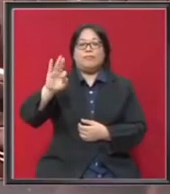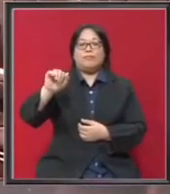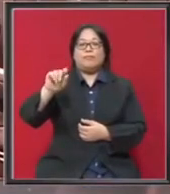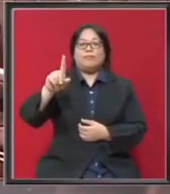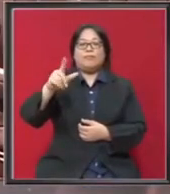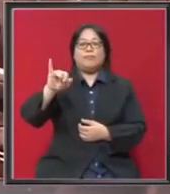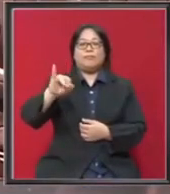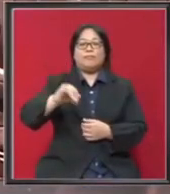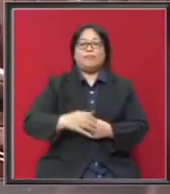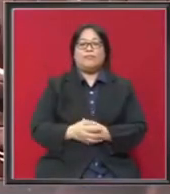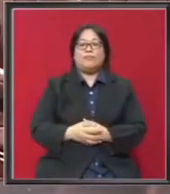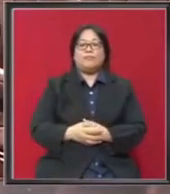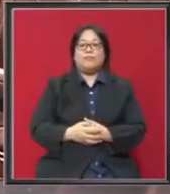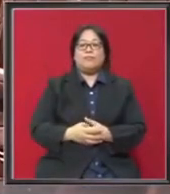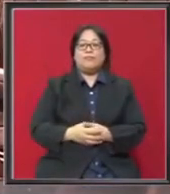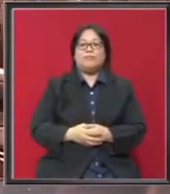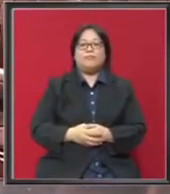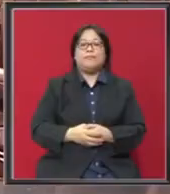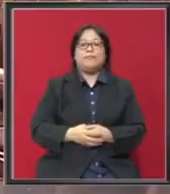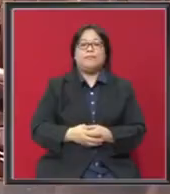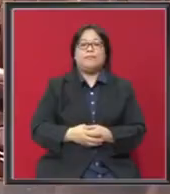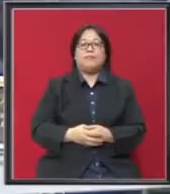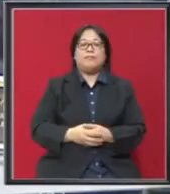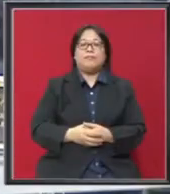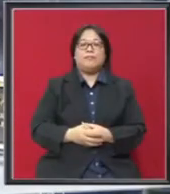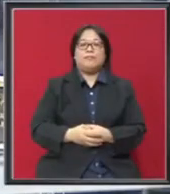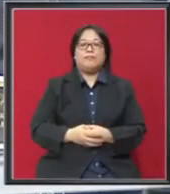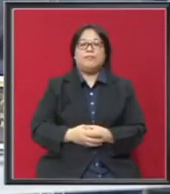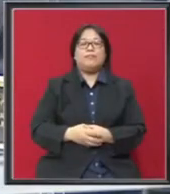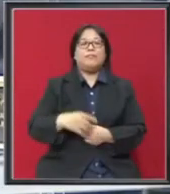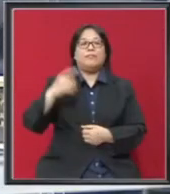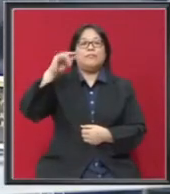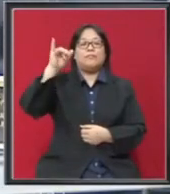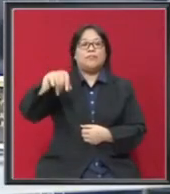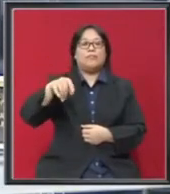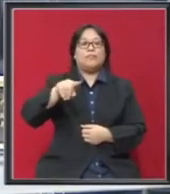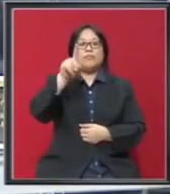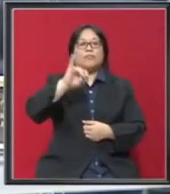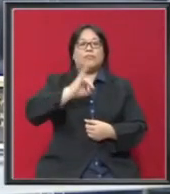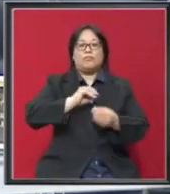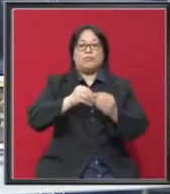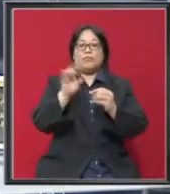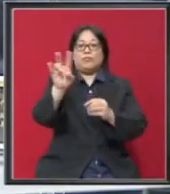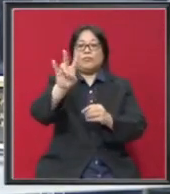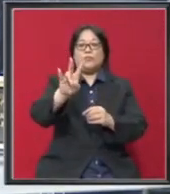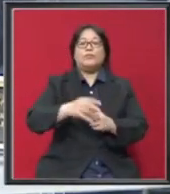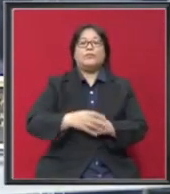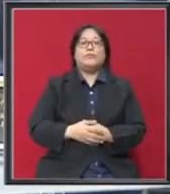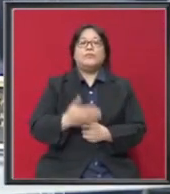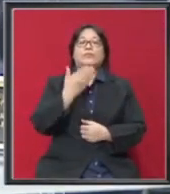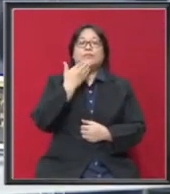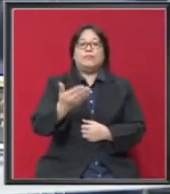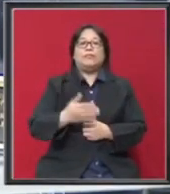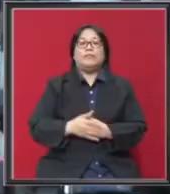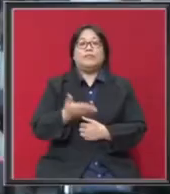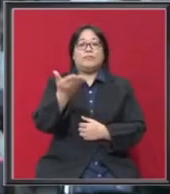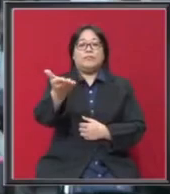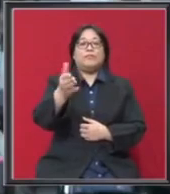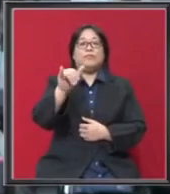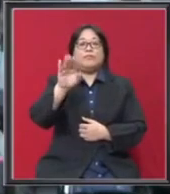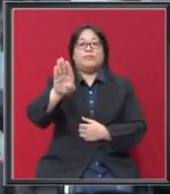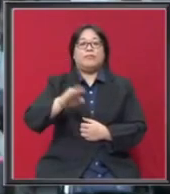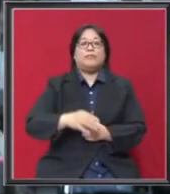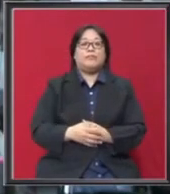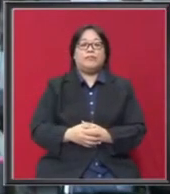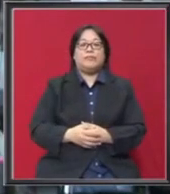Band Hai two soalnya saya pada nomor 7 masih jelek